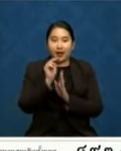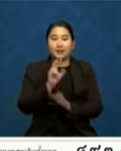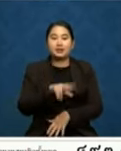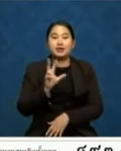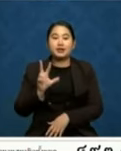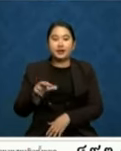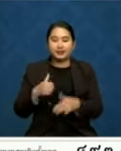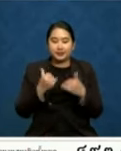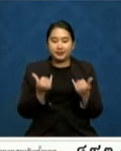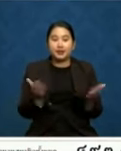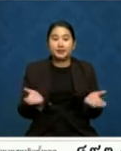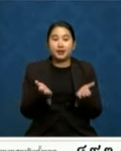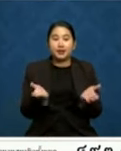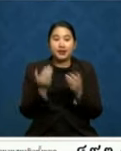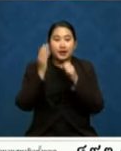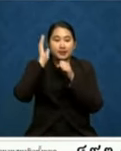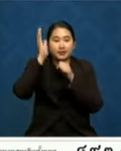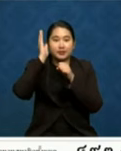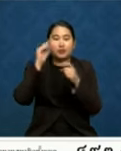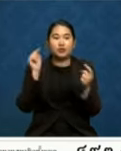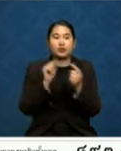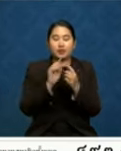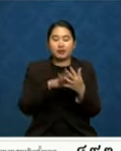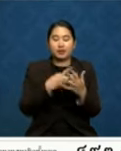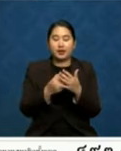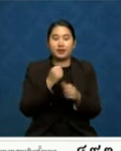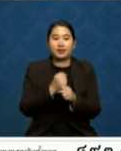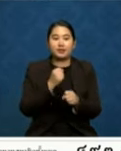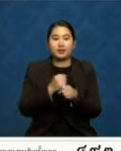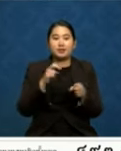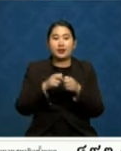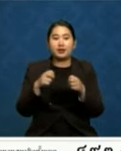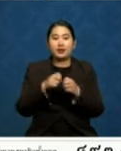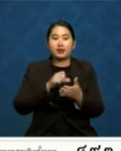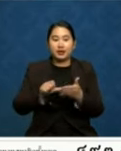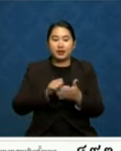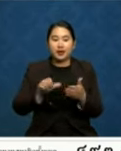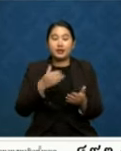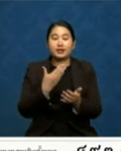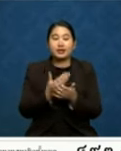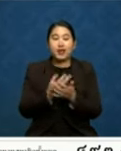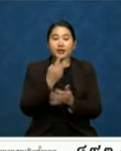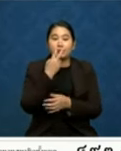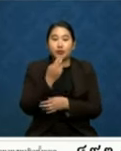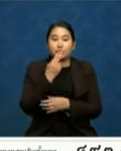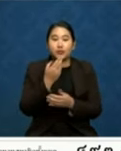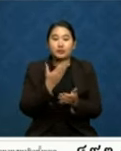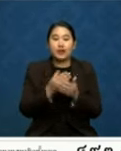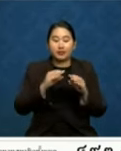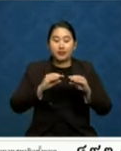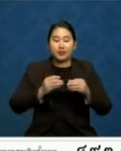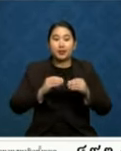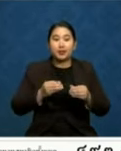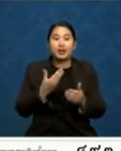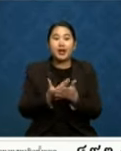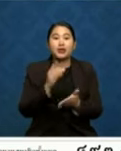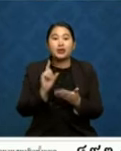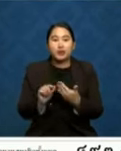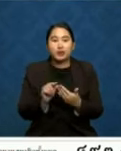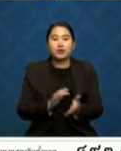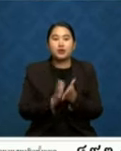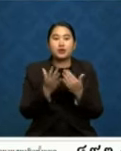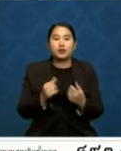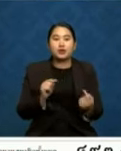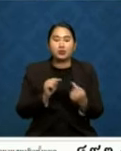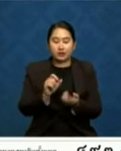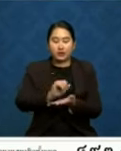รายนะครับสนับสนุนรายงานแนวทางการแก้ไขปัญหายาสูบและยาเส้นราคาตกต่ำนะครับซึ่งคณะกรรมการการเงินการคลังและสถ